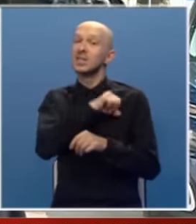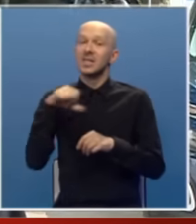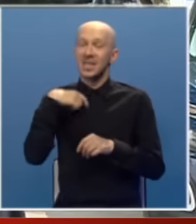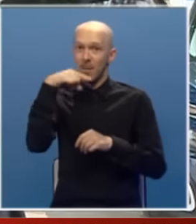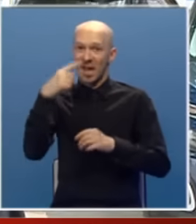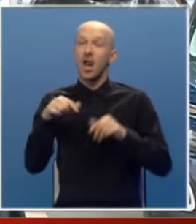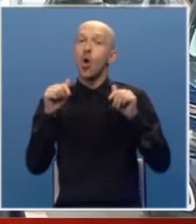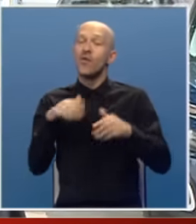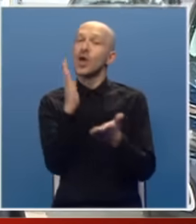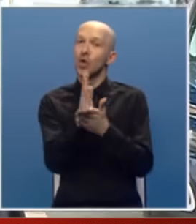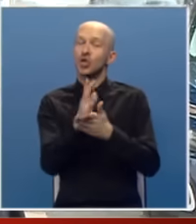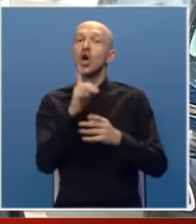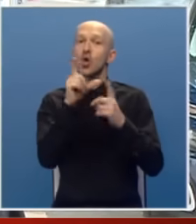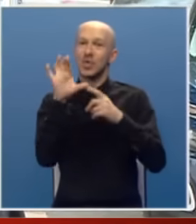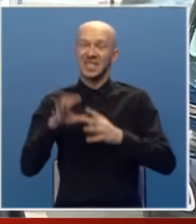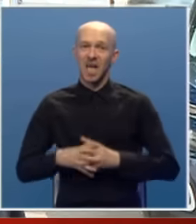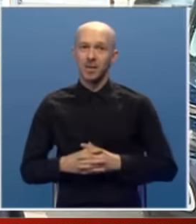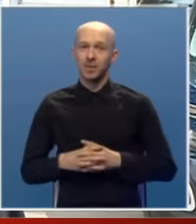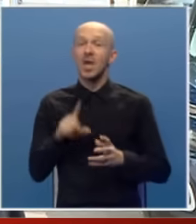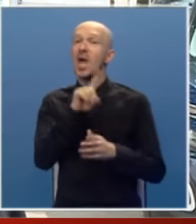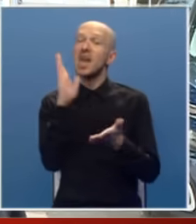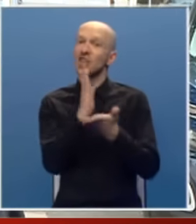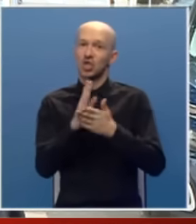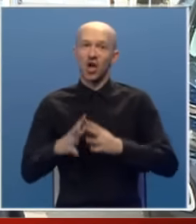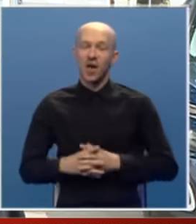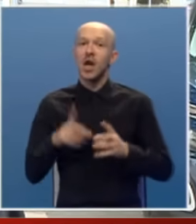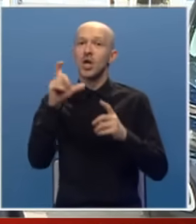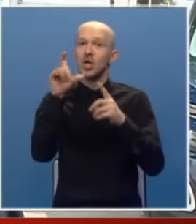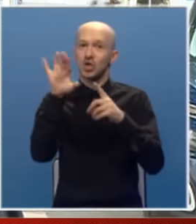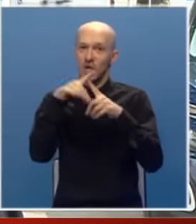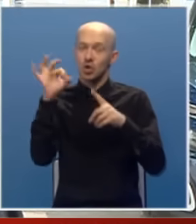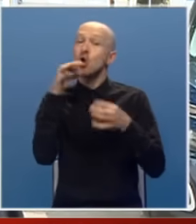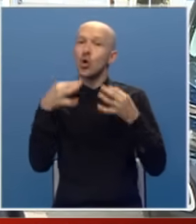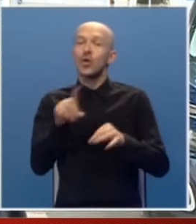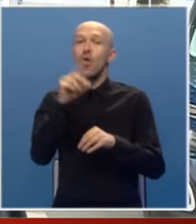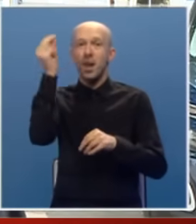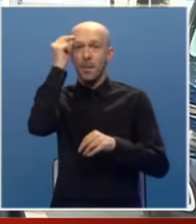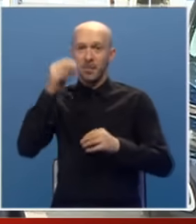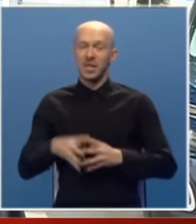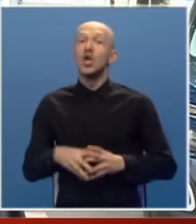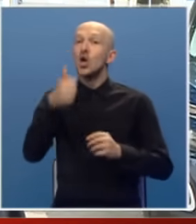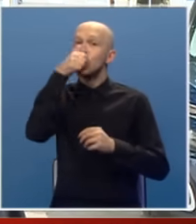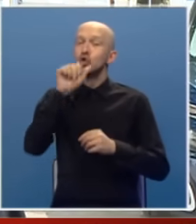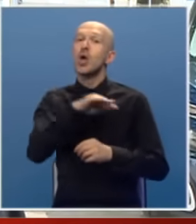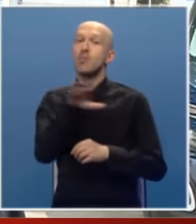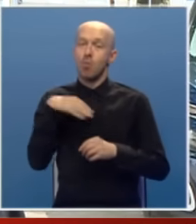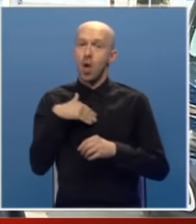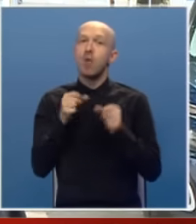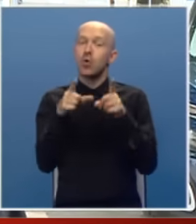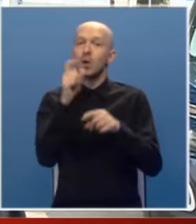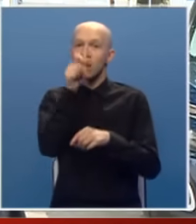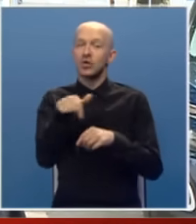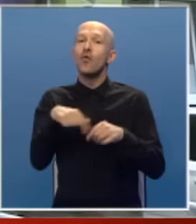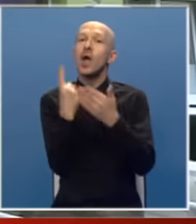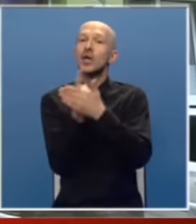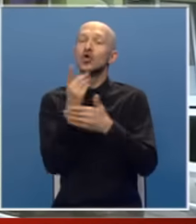rekli. Ovo je događaj koji se ne dešava često i gotovo da se ne pamti. Ono što je moja poruka građanima, ovo je